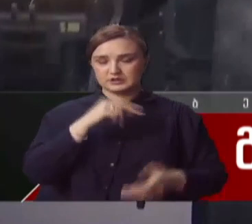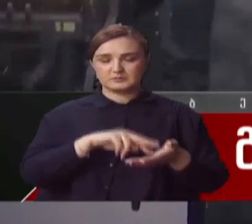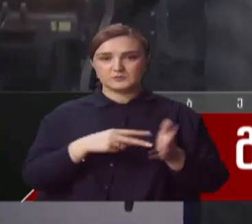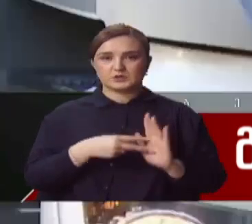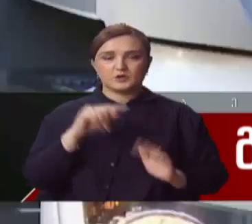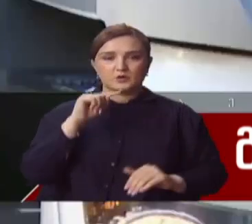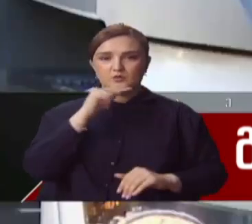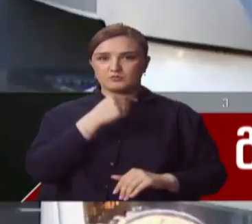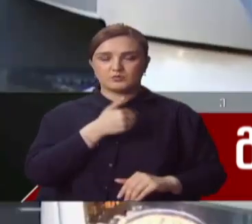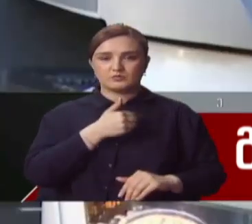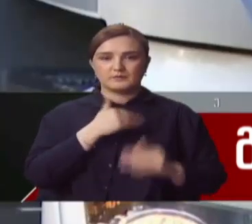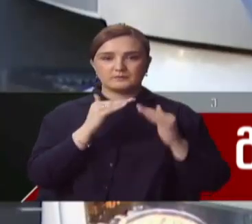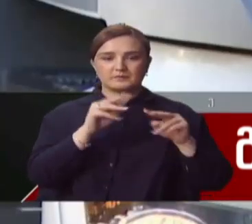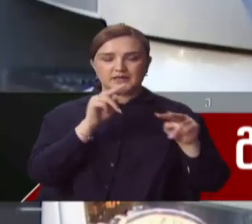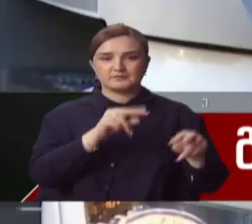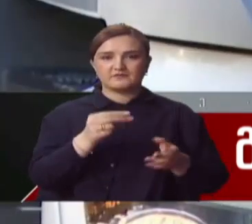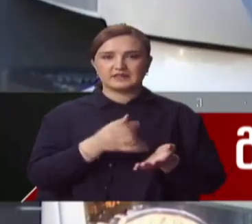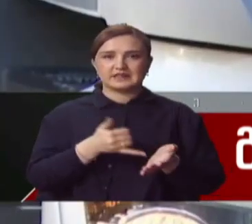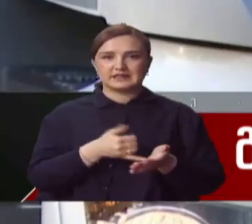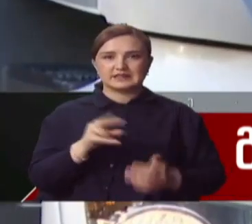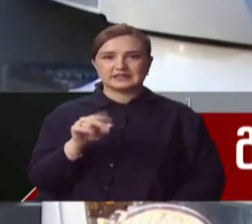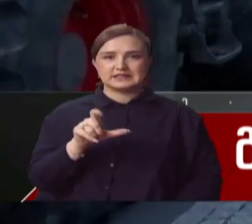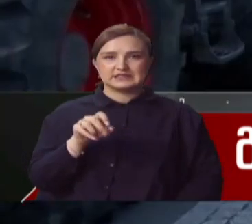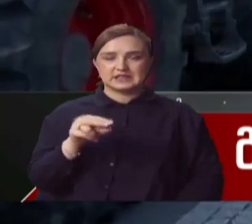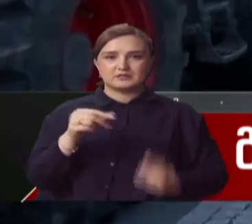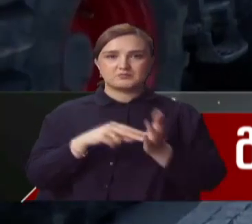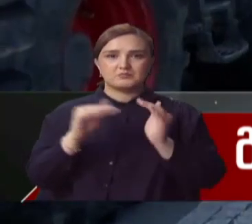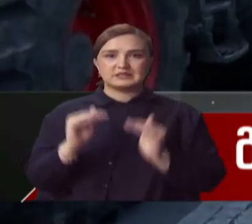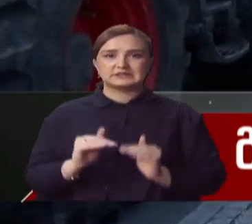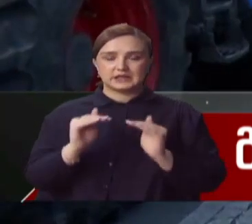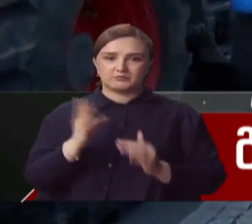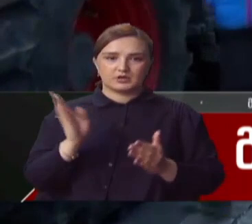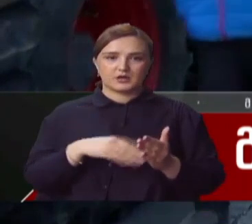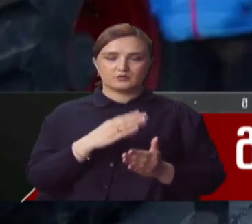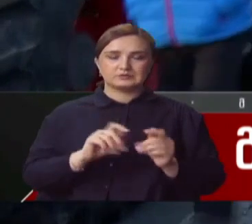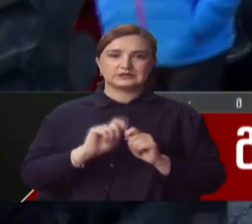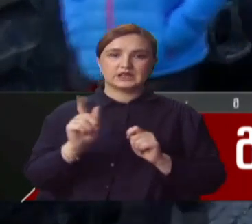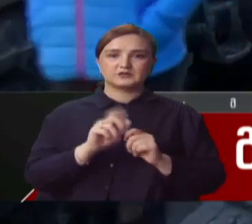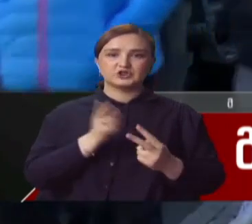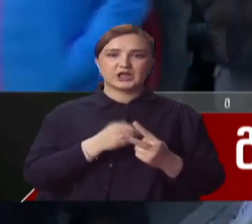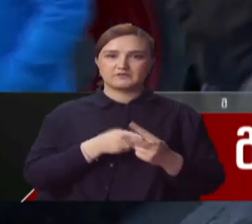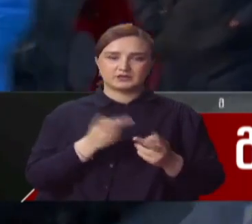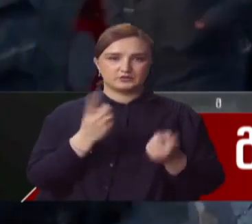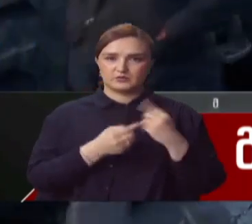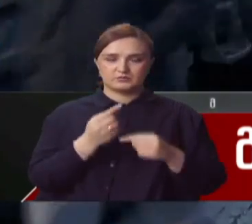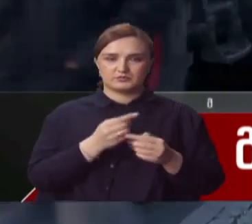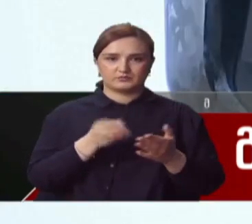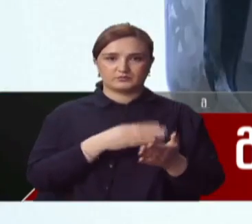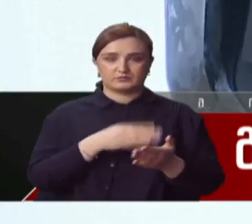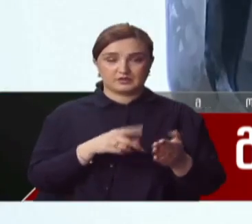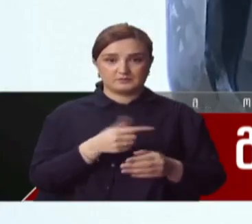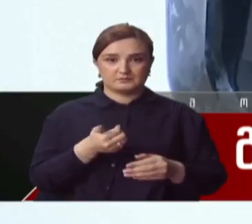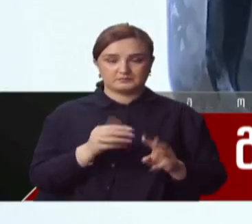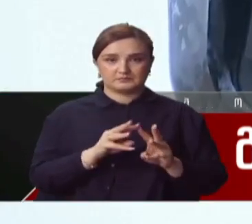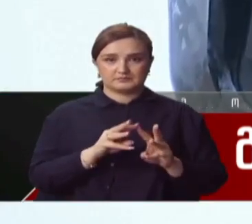ფარგლებში აპირებს გაოქმოს ფერმერებისთვის დიზელის საწვავზე მოქმედი ფასდაკლებები და საგადასახადო შეღავათები. გერმანიის ფინანსთა სამინისტროს